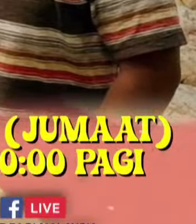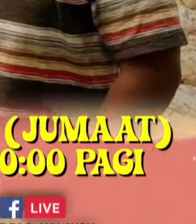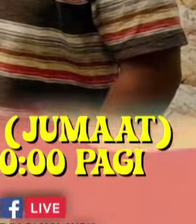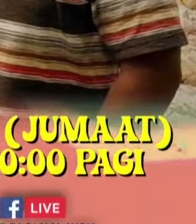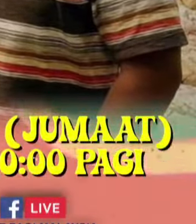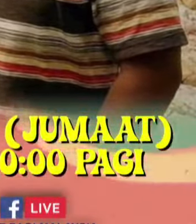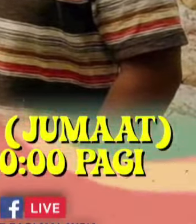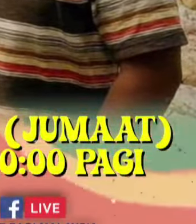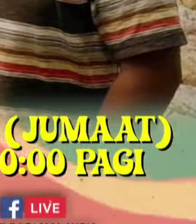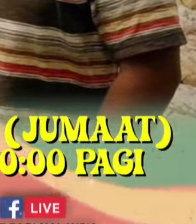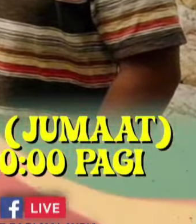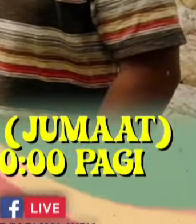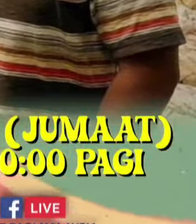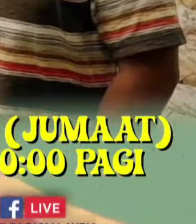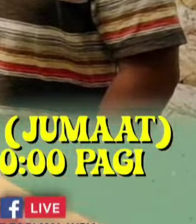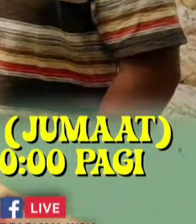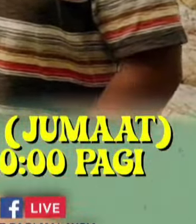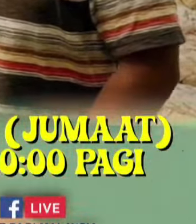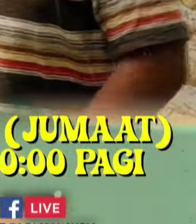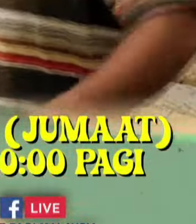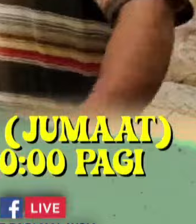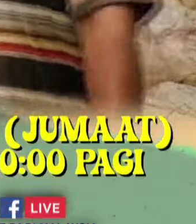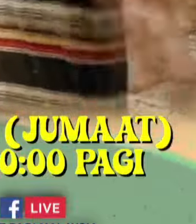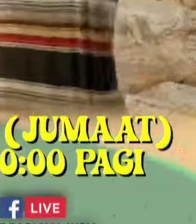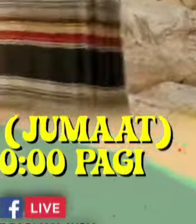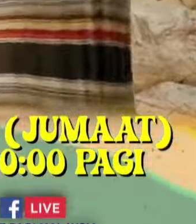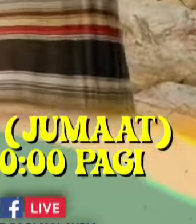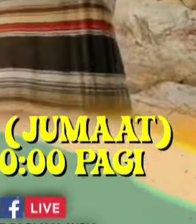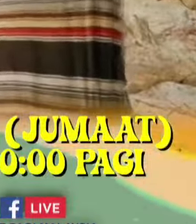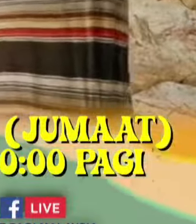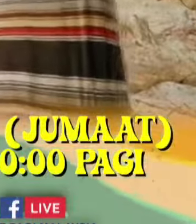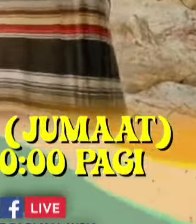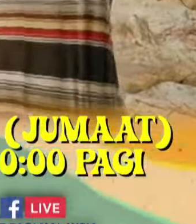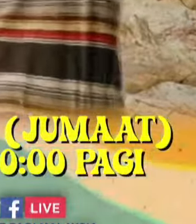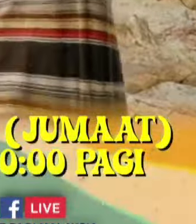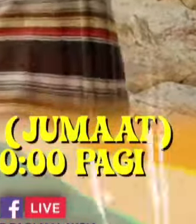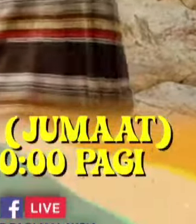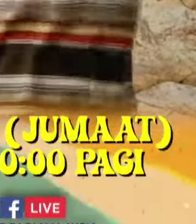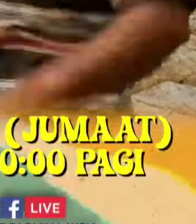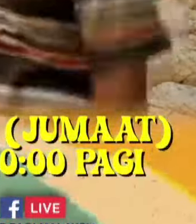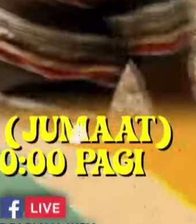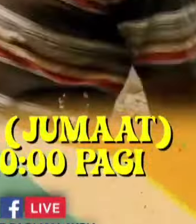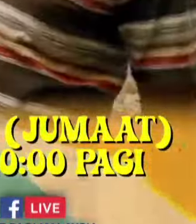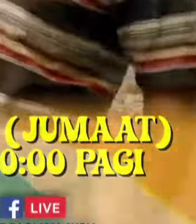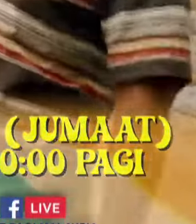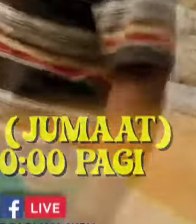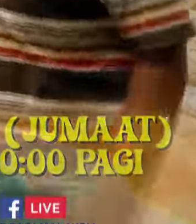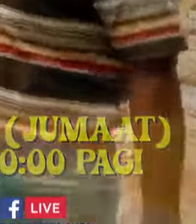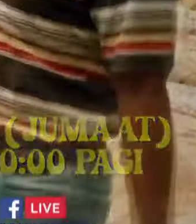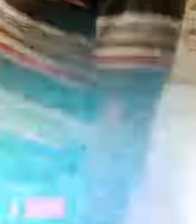pastinya RTM, teman setia anda. Selamat Hari Raya. Selamat Hari Raya. Selamat Hari Raya.